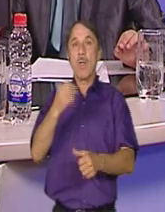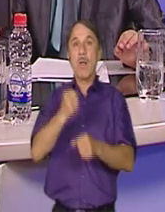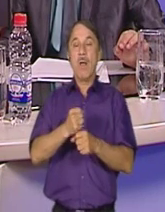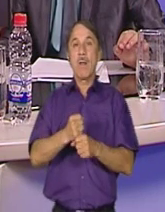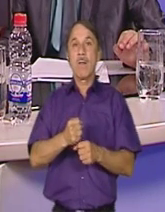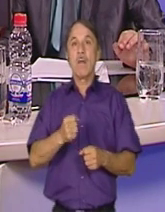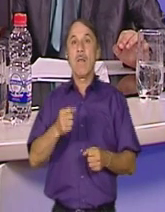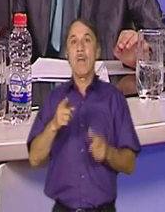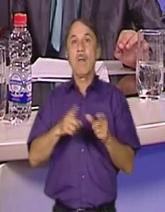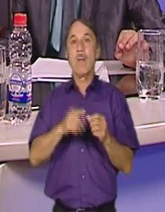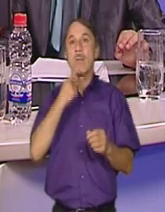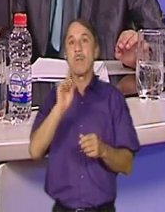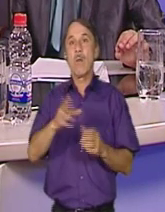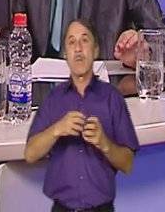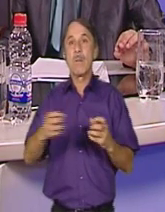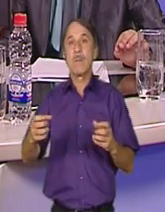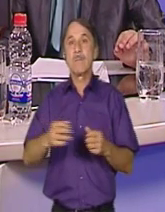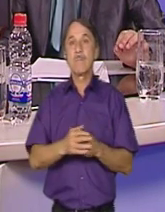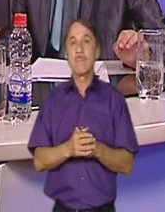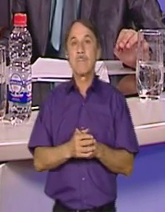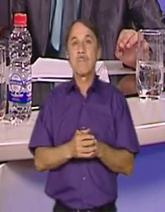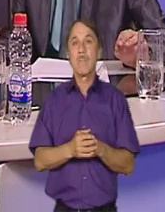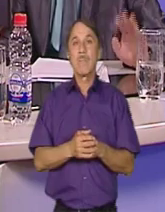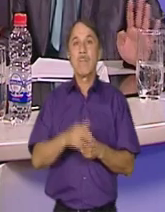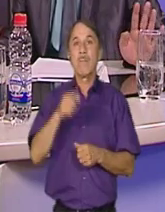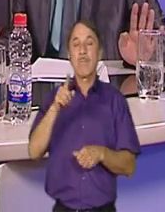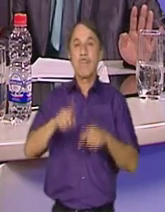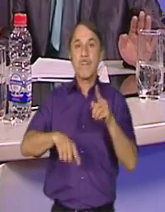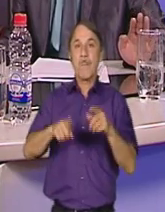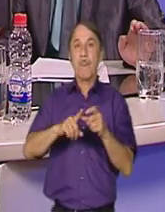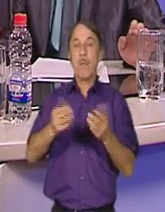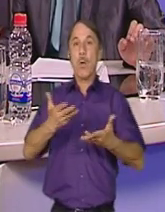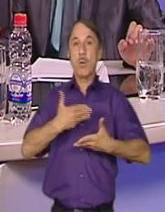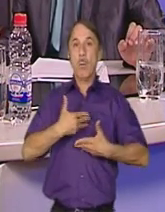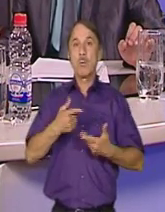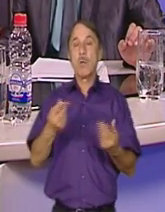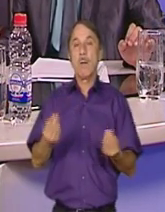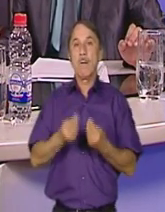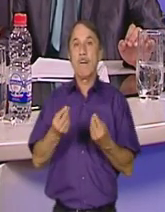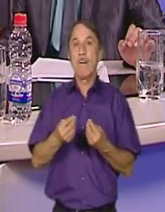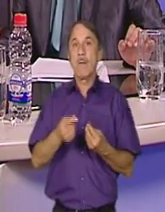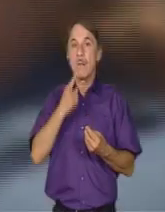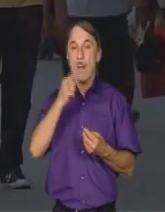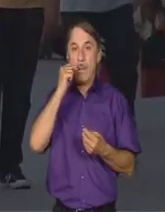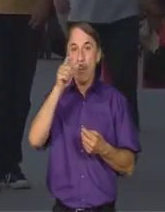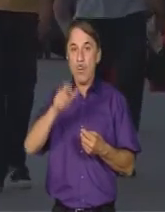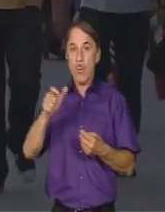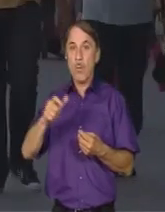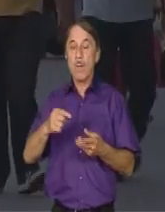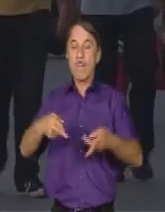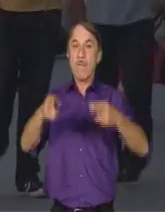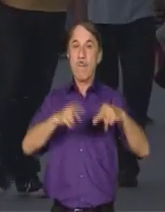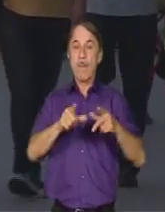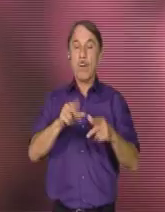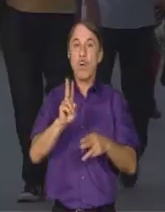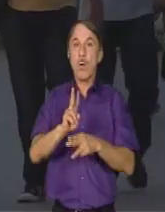radi. Ili rade dvokratno, kradu non stop i tako dalje. I ko nabroji sve mafije, dobit će jednu gratis. Ni poziv građanima